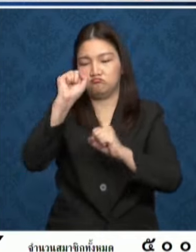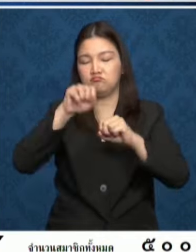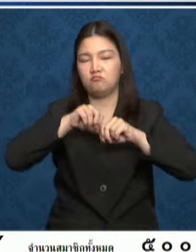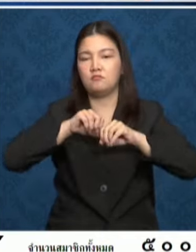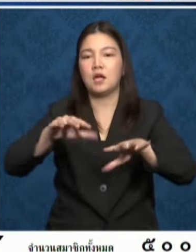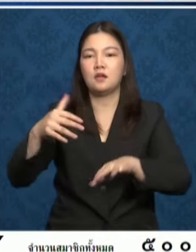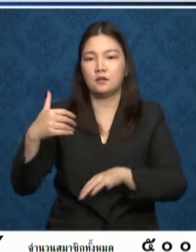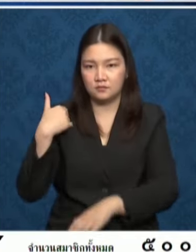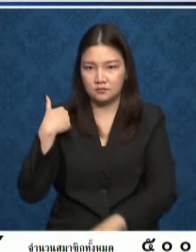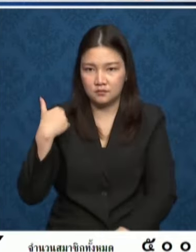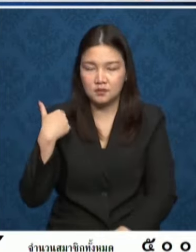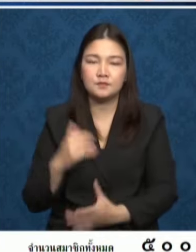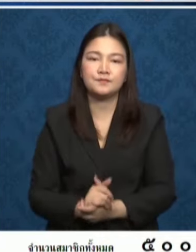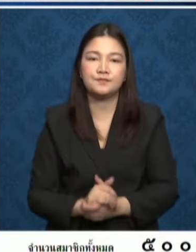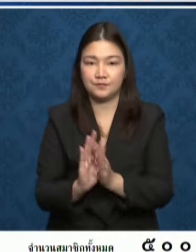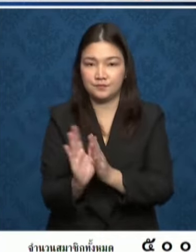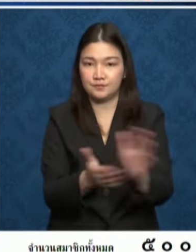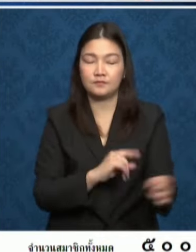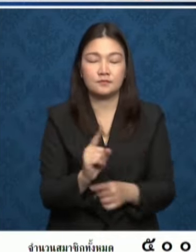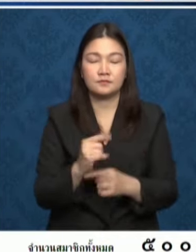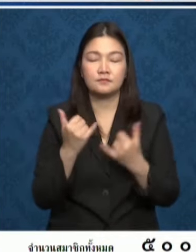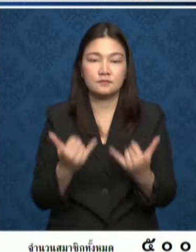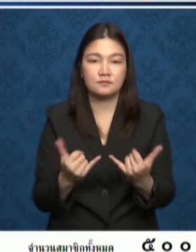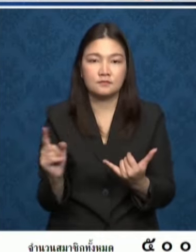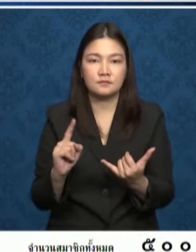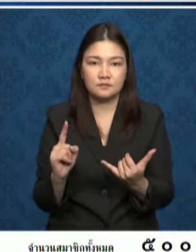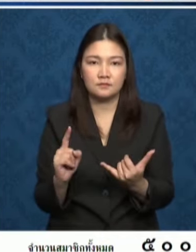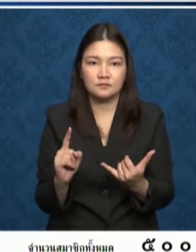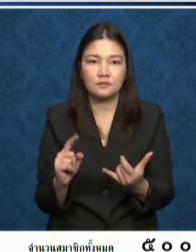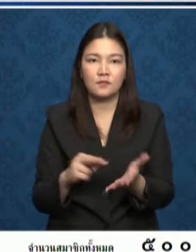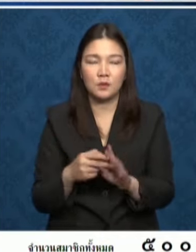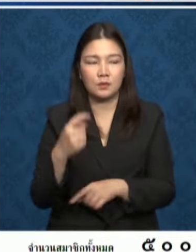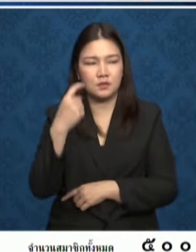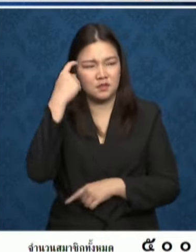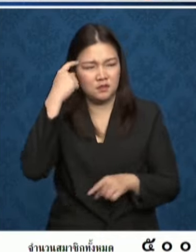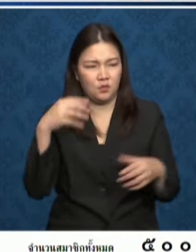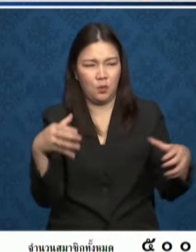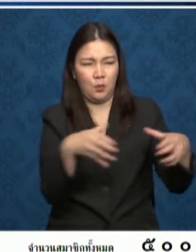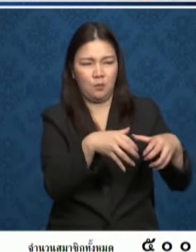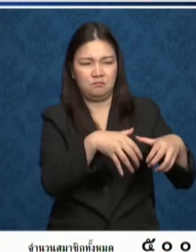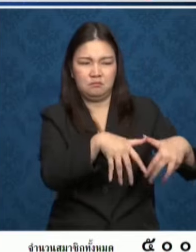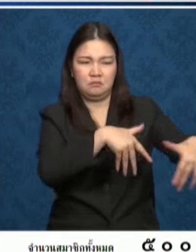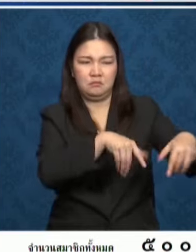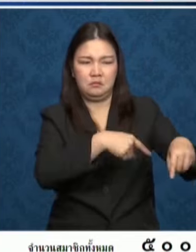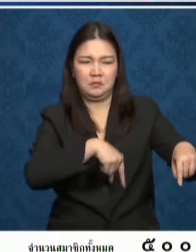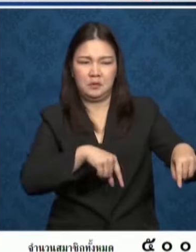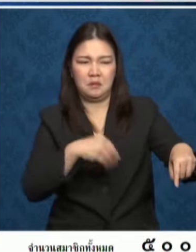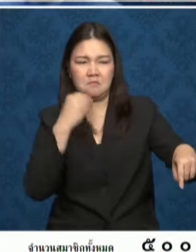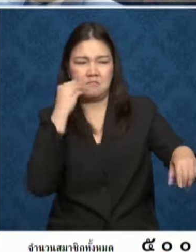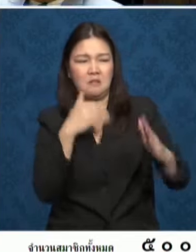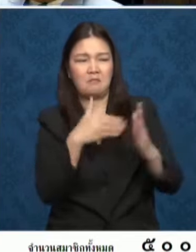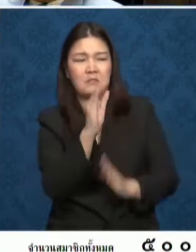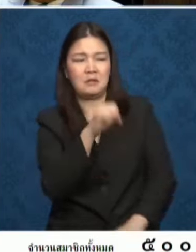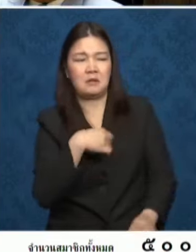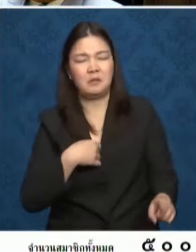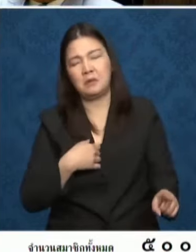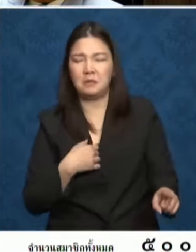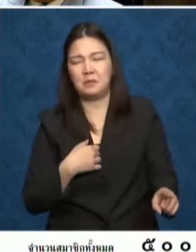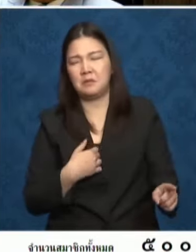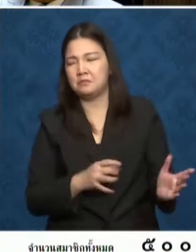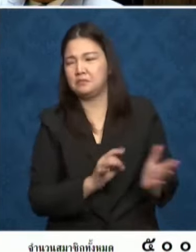นะครับแล้วในยุคสมัยปัจจุบันการเลือกปฏิบัติอคติมันไม่ได้ตรงไปตรงมามันมีความ